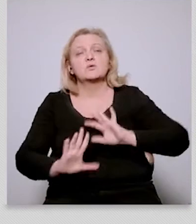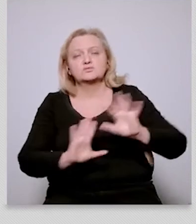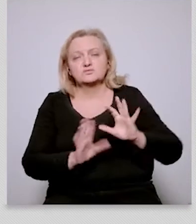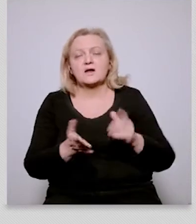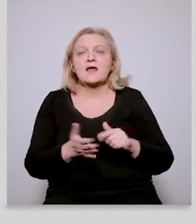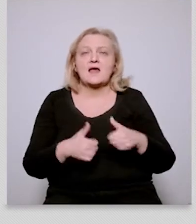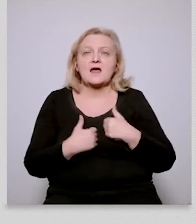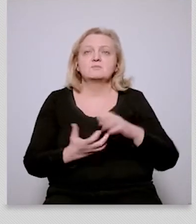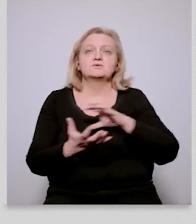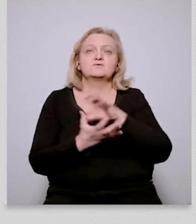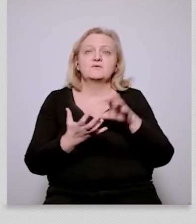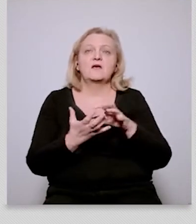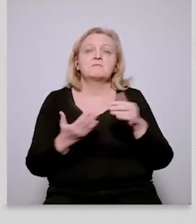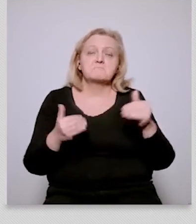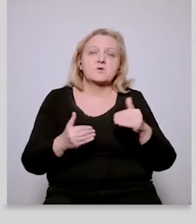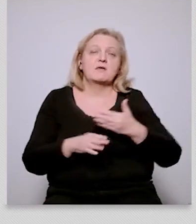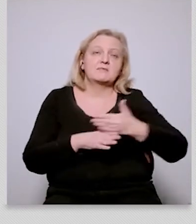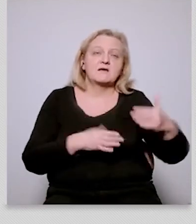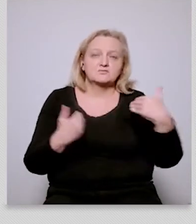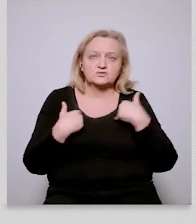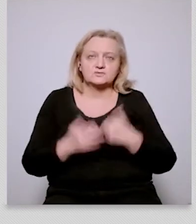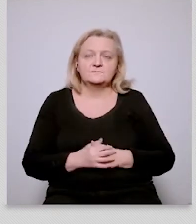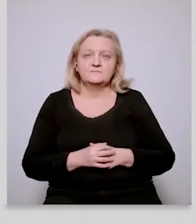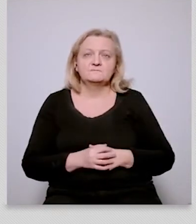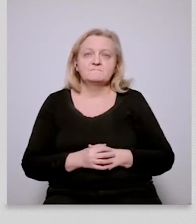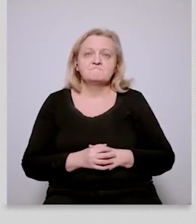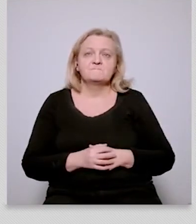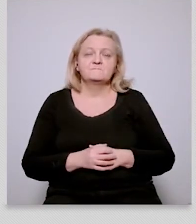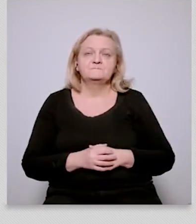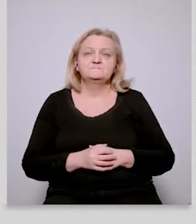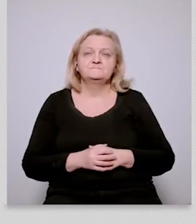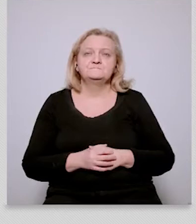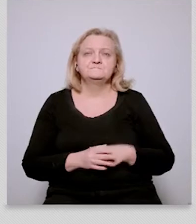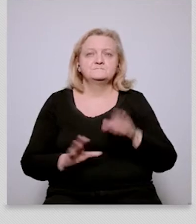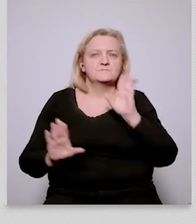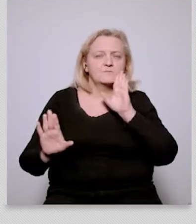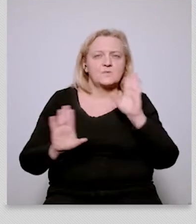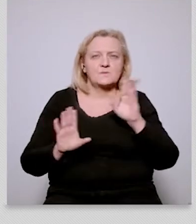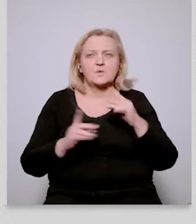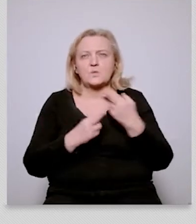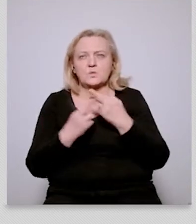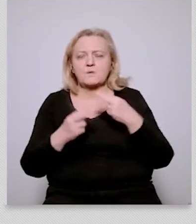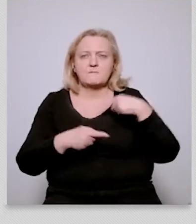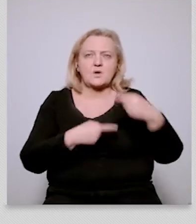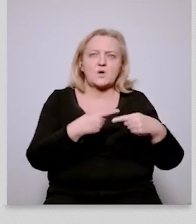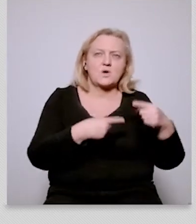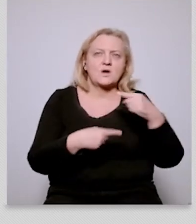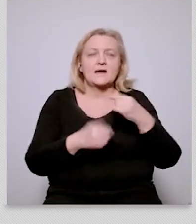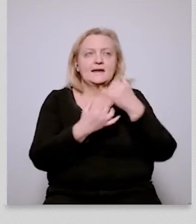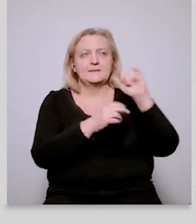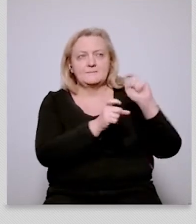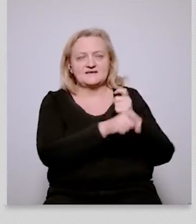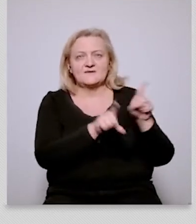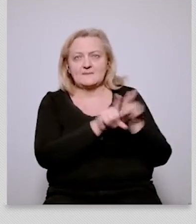mieć świat na którym będzie dało się żyć więc mimo że podobne różnice między pokoleniami widzimy w innych